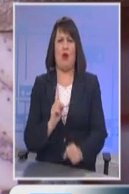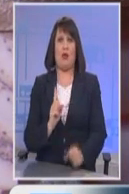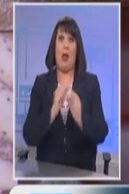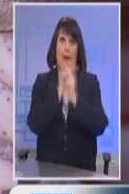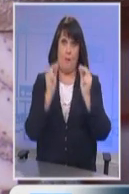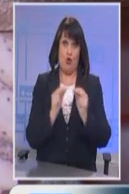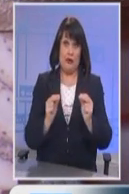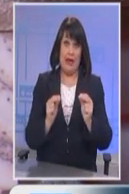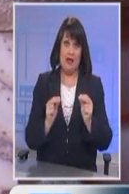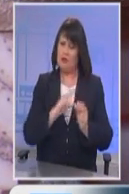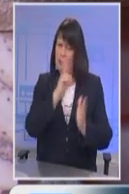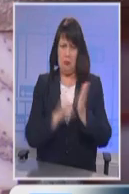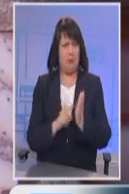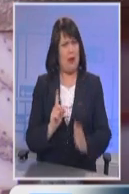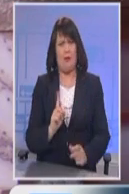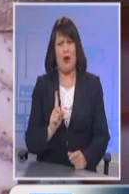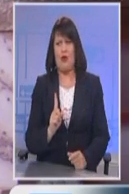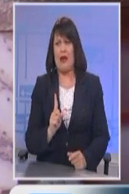Συνεπώς,